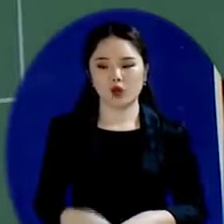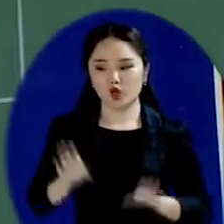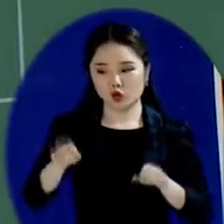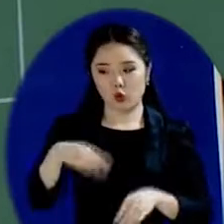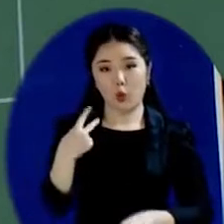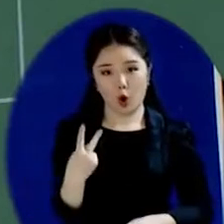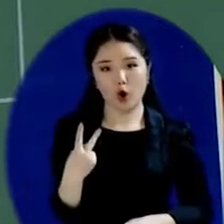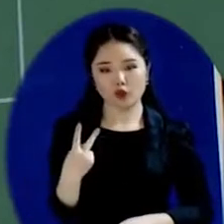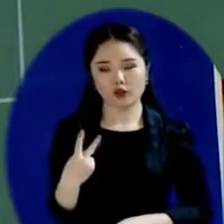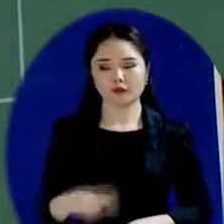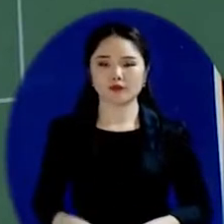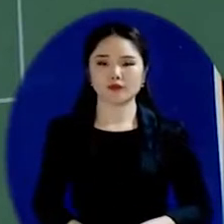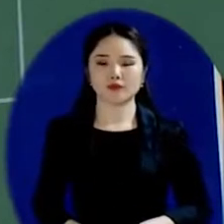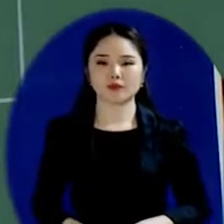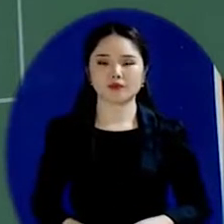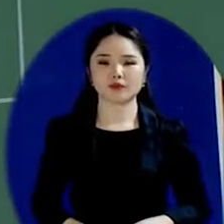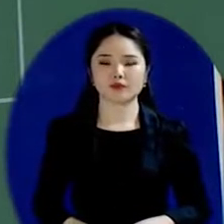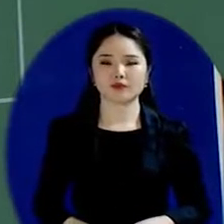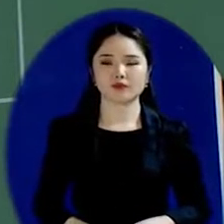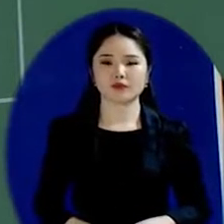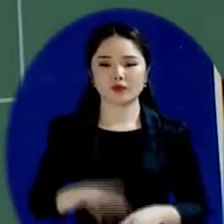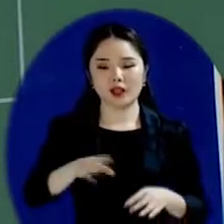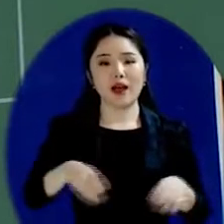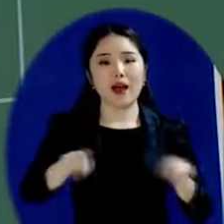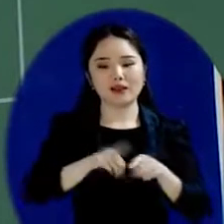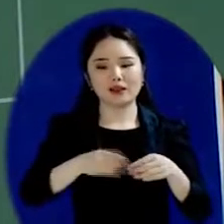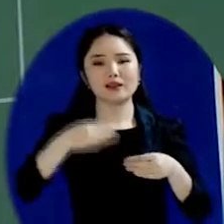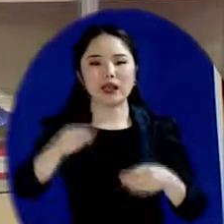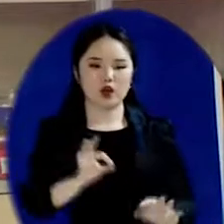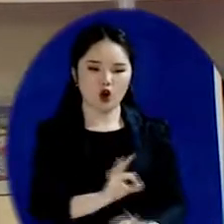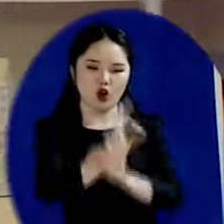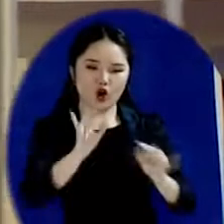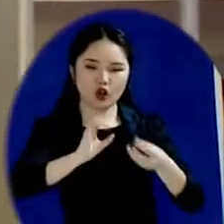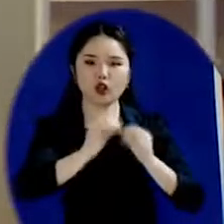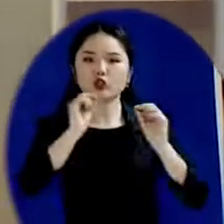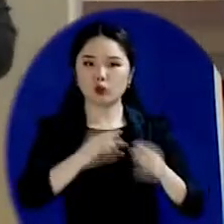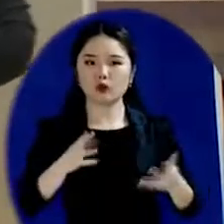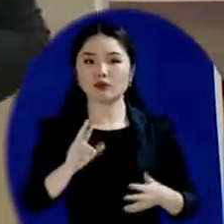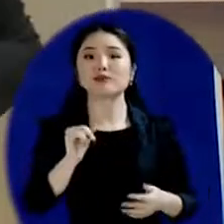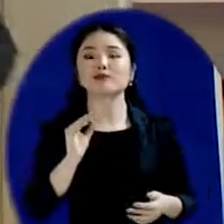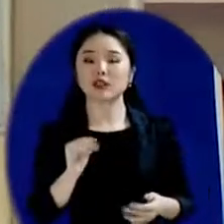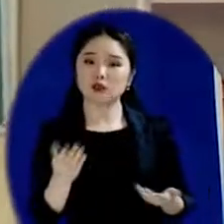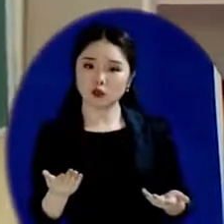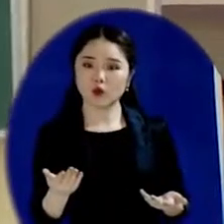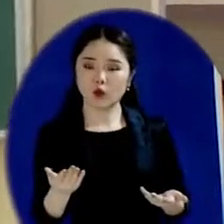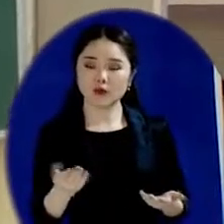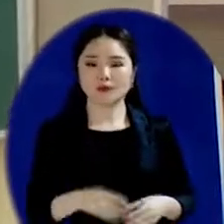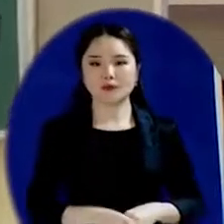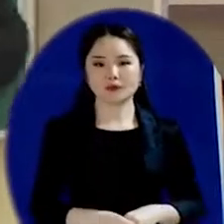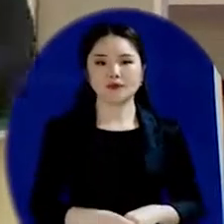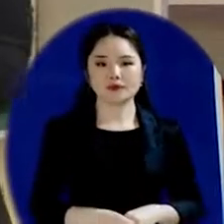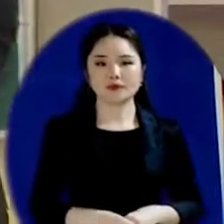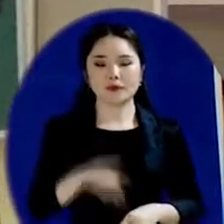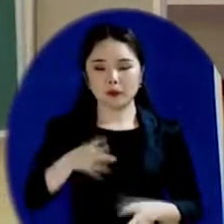шуву гэсэн юм байрлуулж. За дахиад дараа нь энэ хөснөгтийг бас өөрчилж болох нэ. Яаж өөрчилж болох вэ хүүхдүүдээ? Бодоорой.